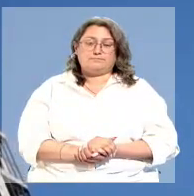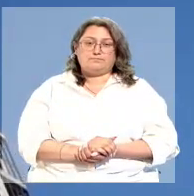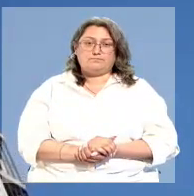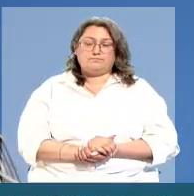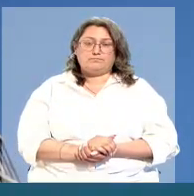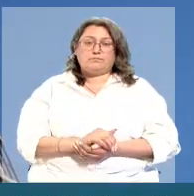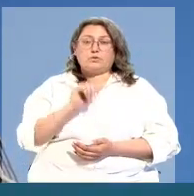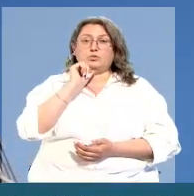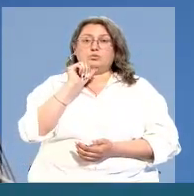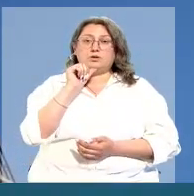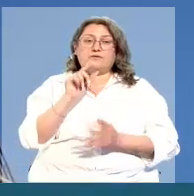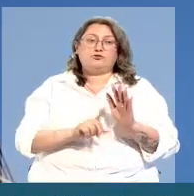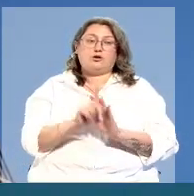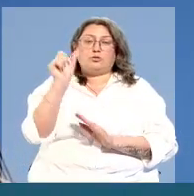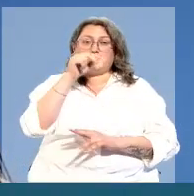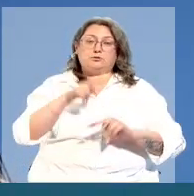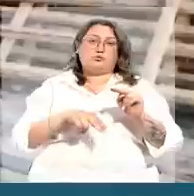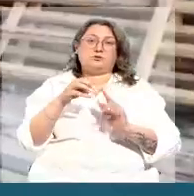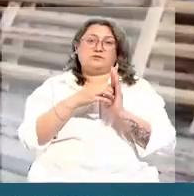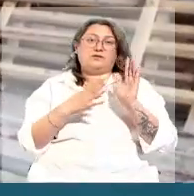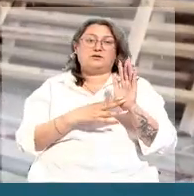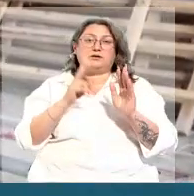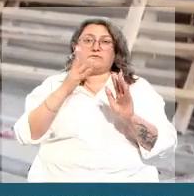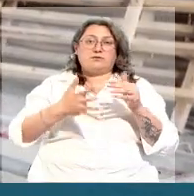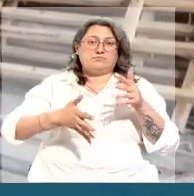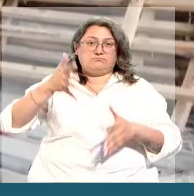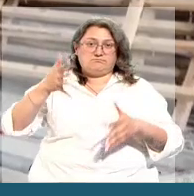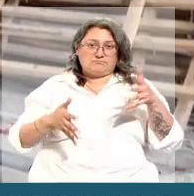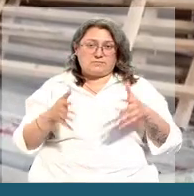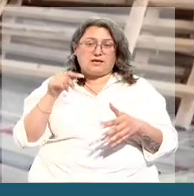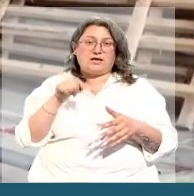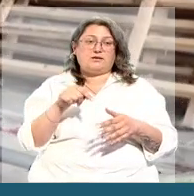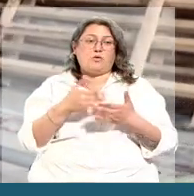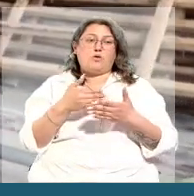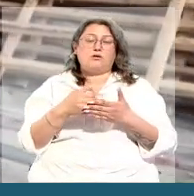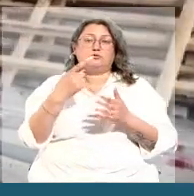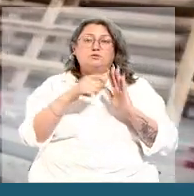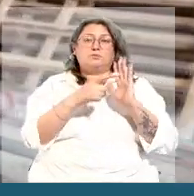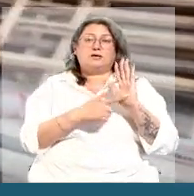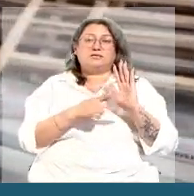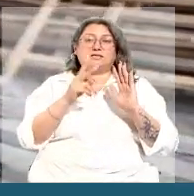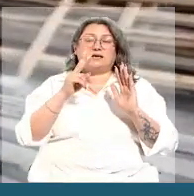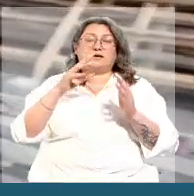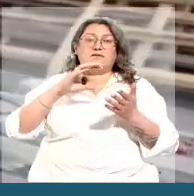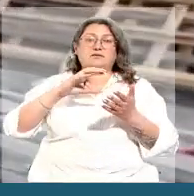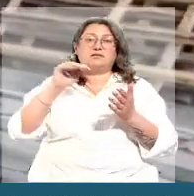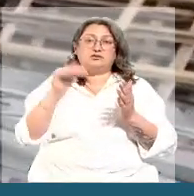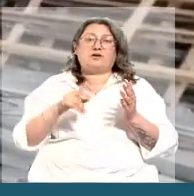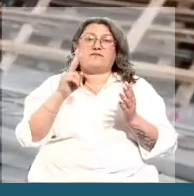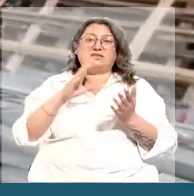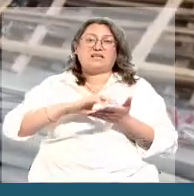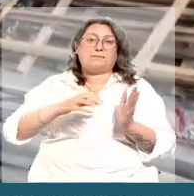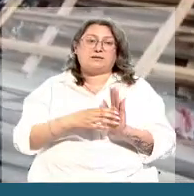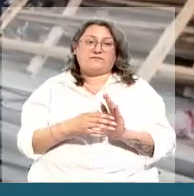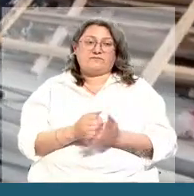Қостанайда жыл басынан бері 19 көп қабатты тұрғын үй бой көтерді. Бұл шамамен 117 мың шаршы метр. Маусым айында облыс орталығында тағы